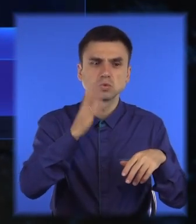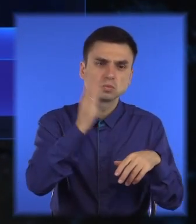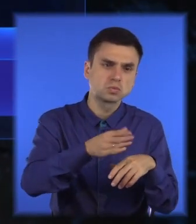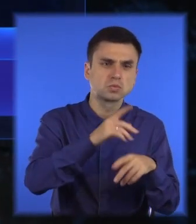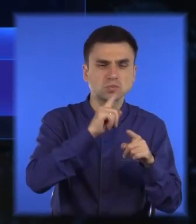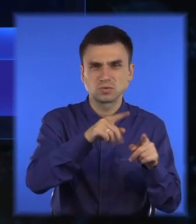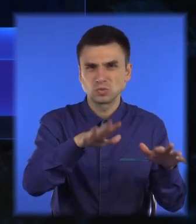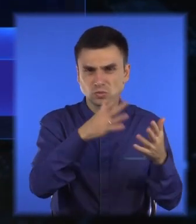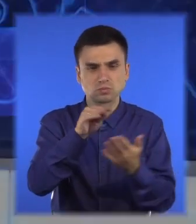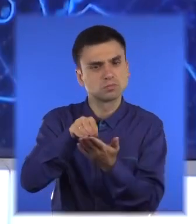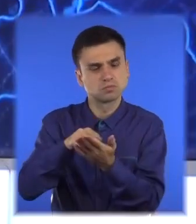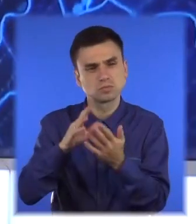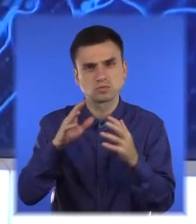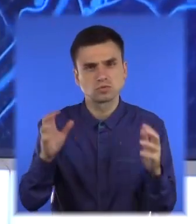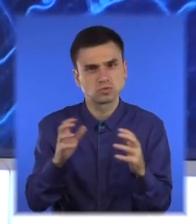до ЄРДР.